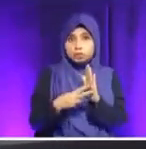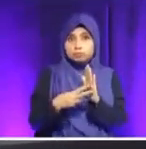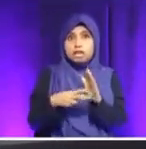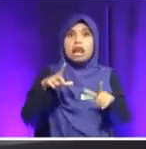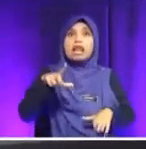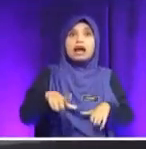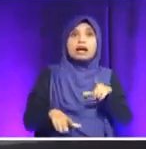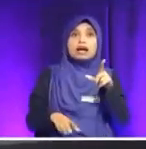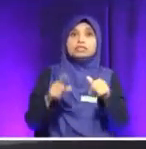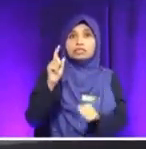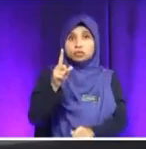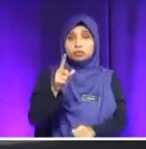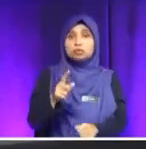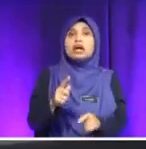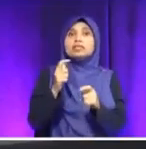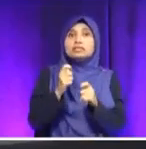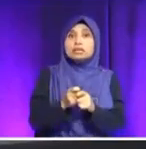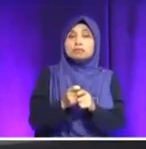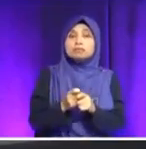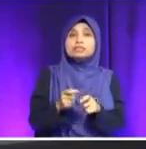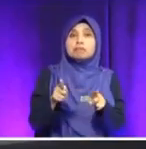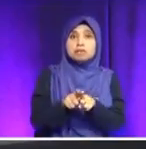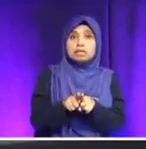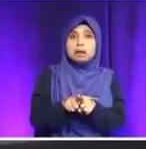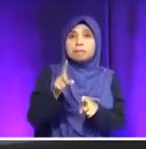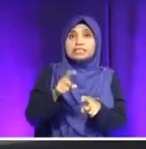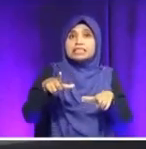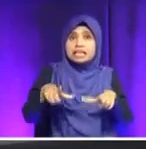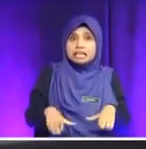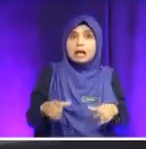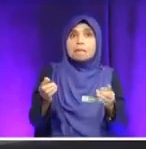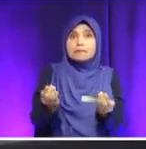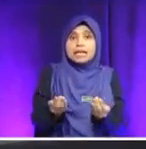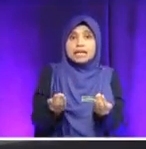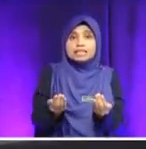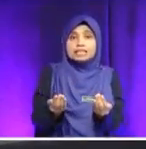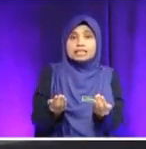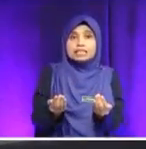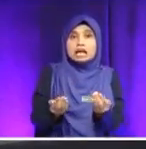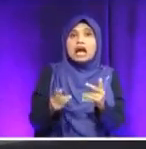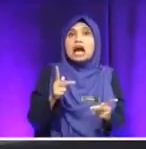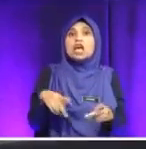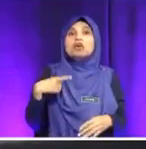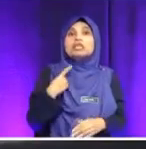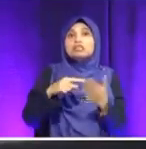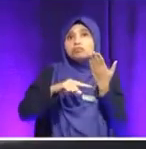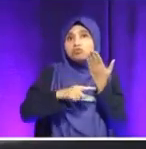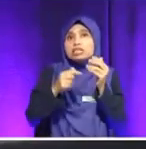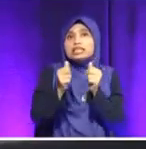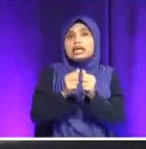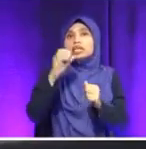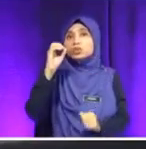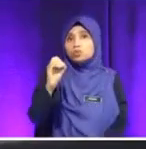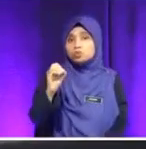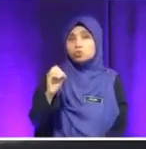pertama tetap sama, kita kena letakkan dulu pinggan. Pinggan. Okey, kalau kita bermula dengan kosong tadi, maksudnya kita kena letakkan